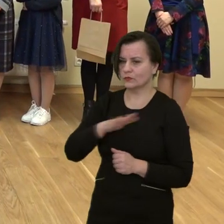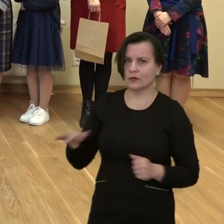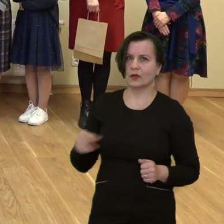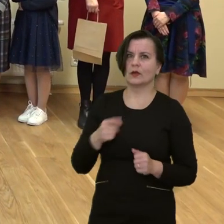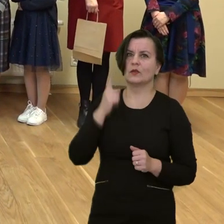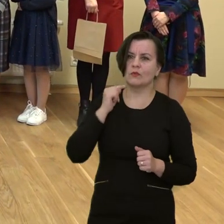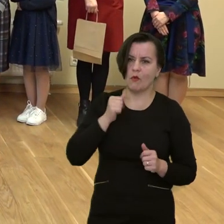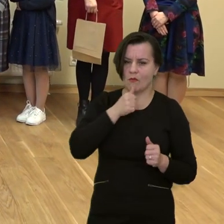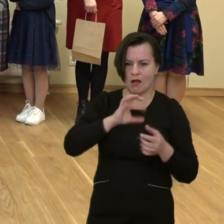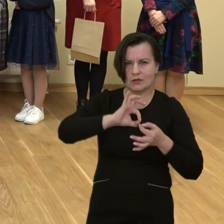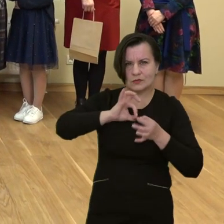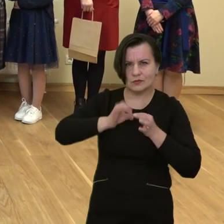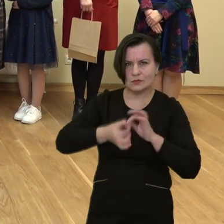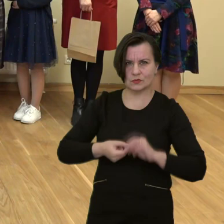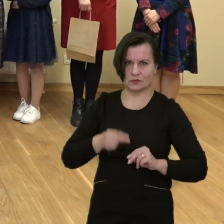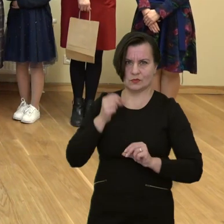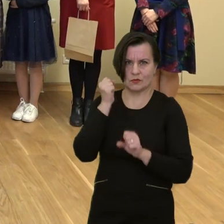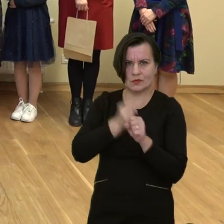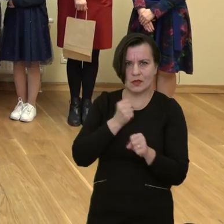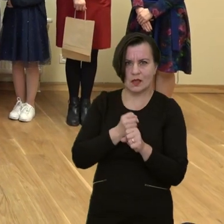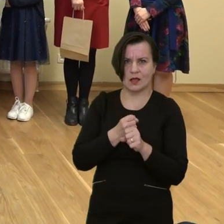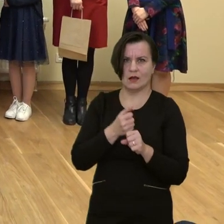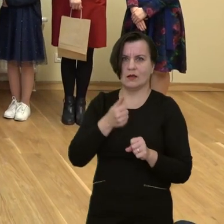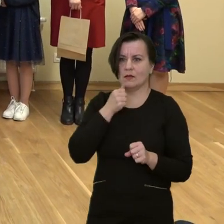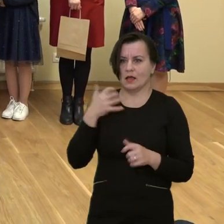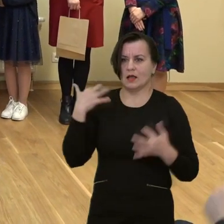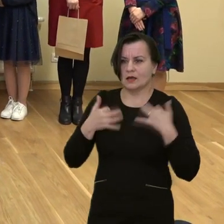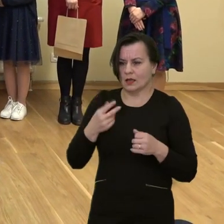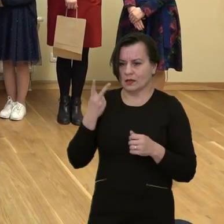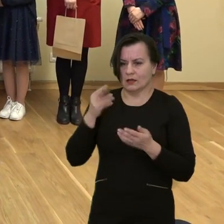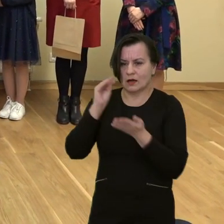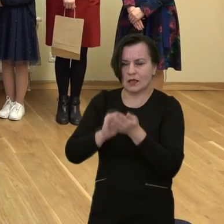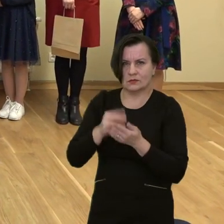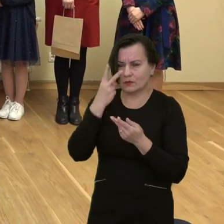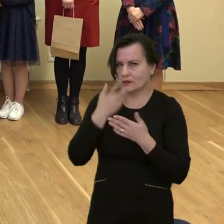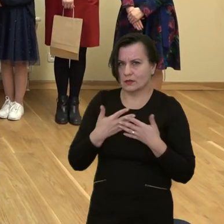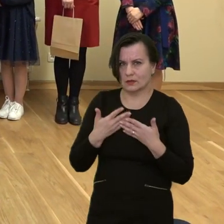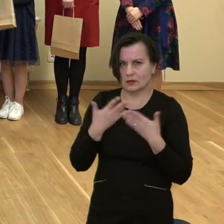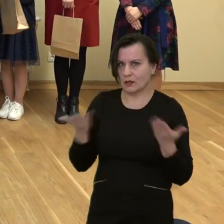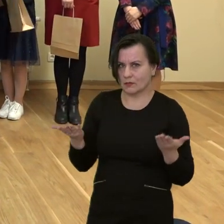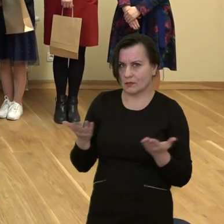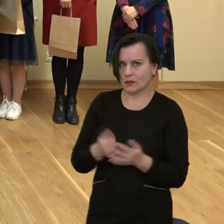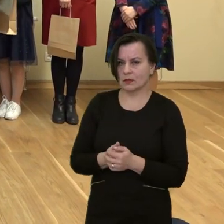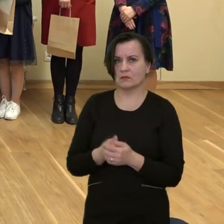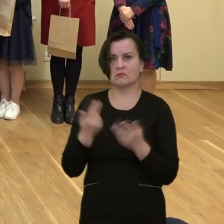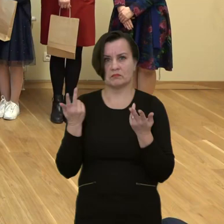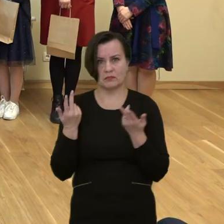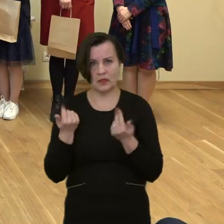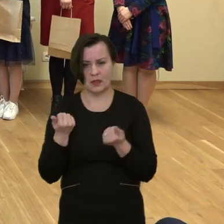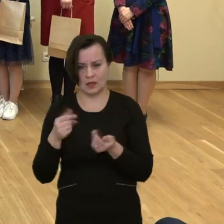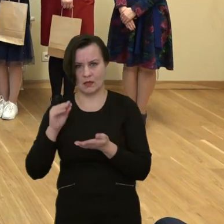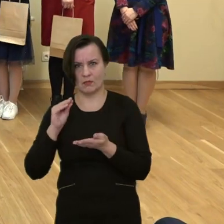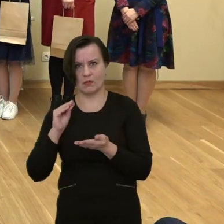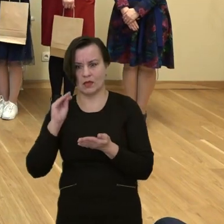turit mokinių norinčių kruopštaus tokio darbo, kur tikrai daug, ne taip greit pamatysi rezultatą. Rezultatas labai